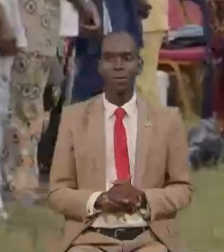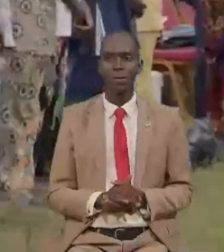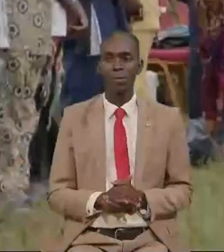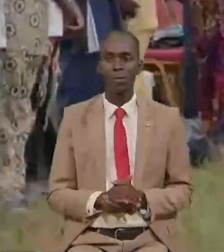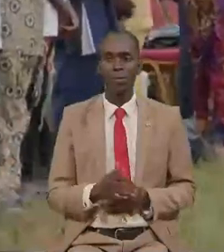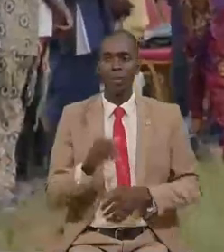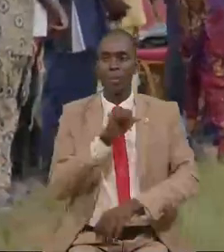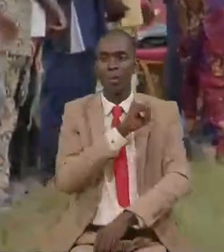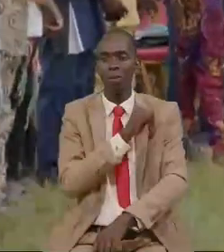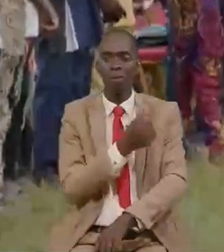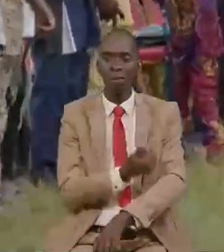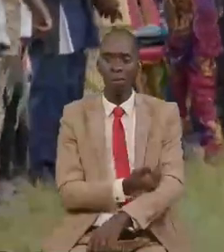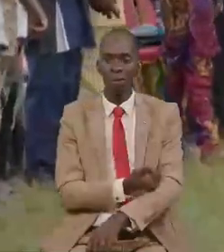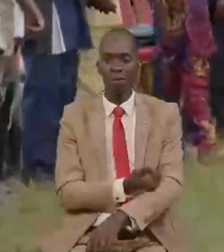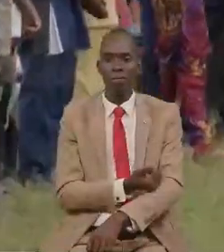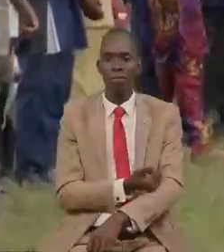L'autorisation.